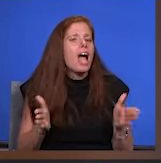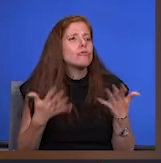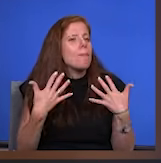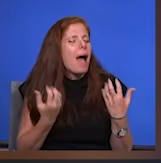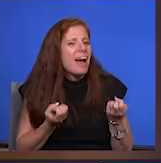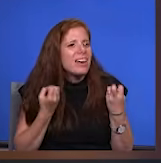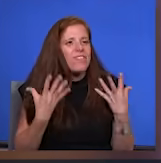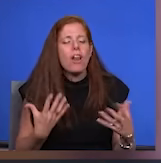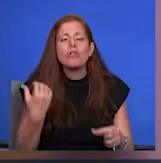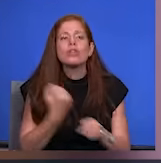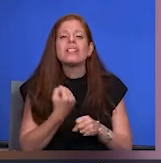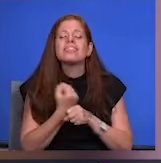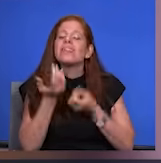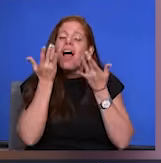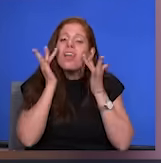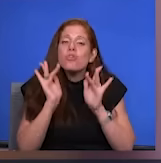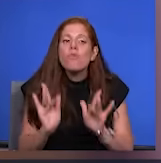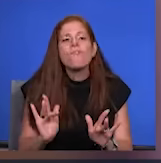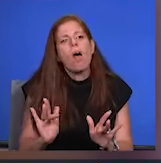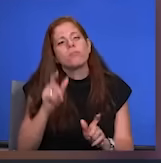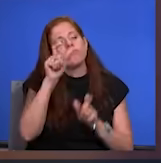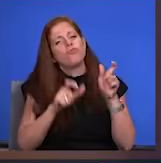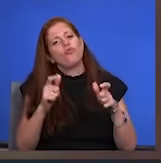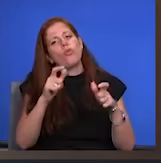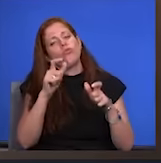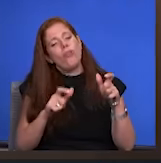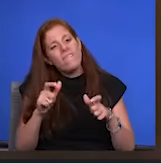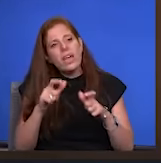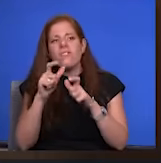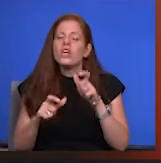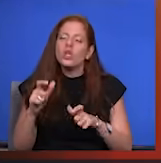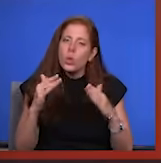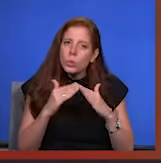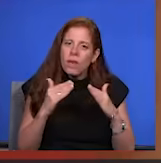שנעשה אך ורק לטובת תושבי ותושבות העיר